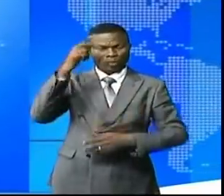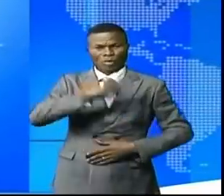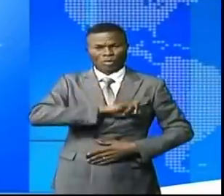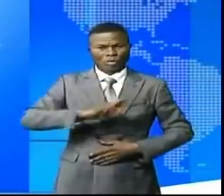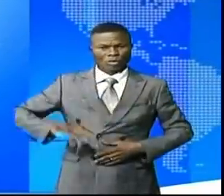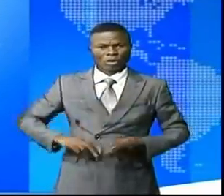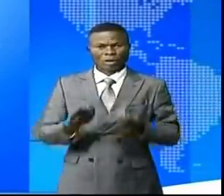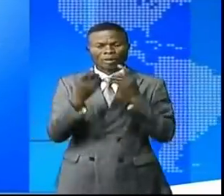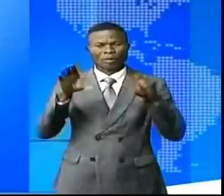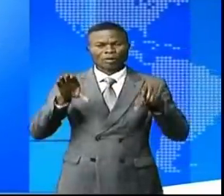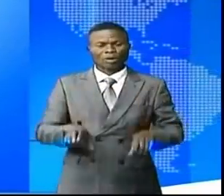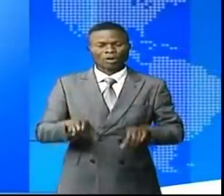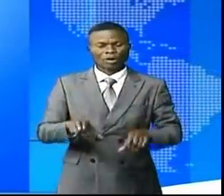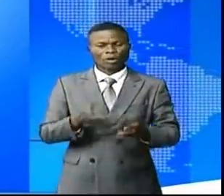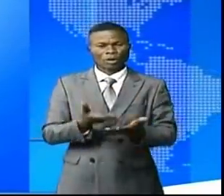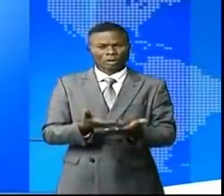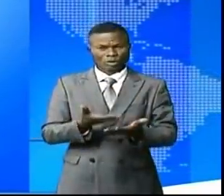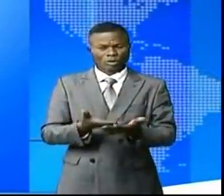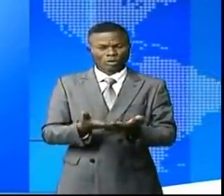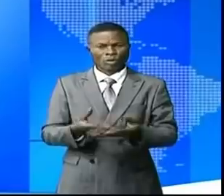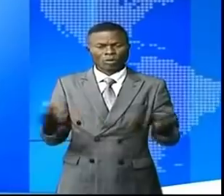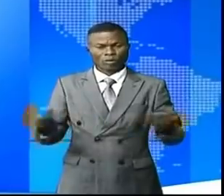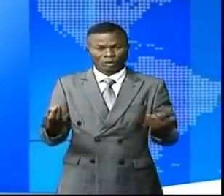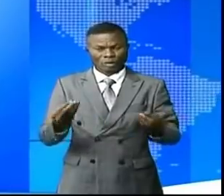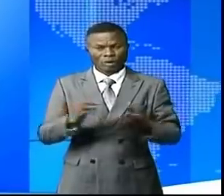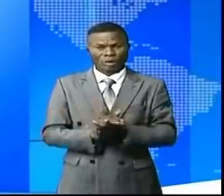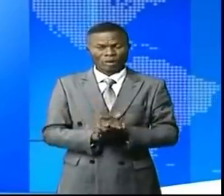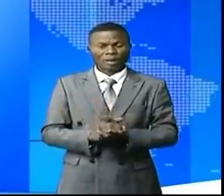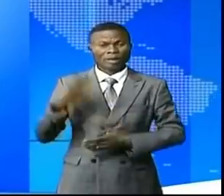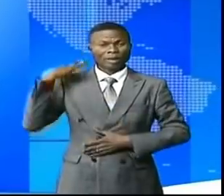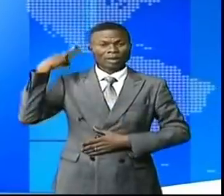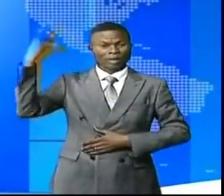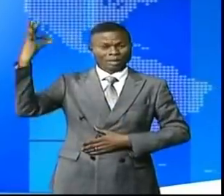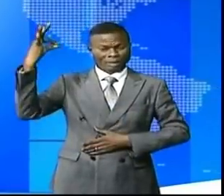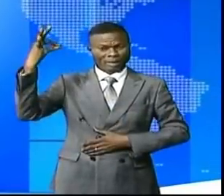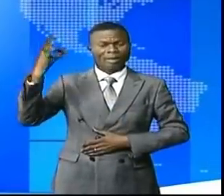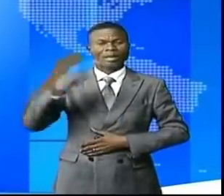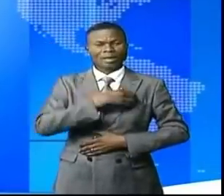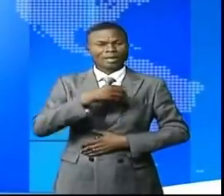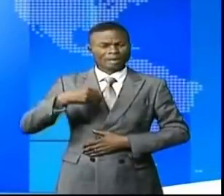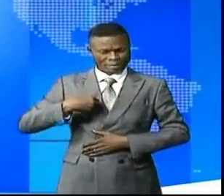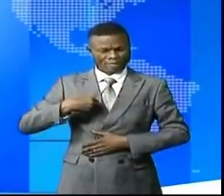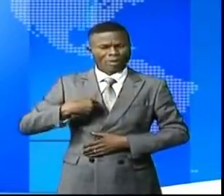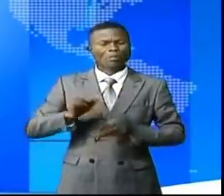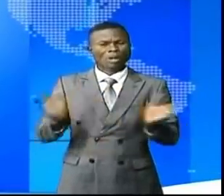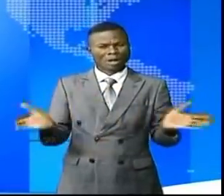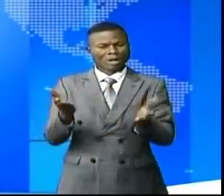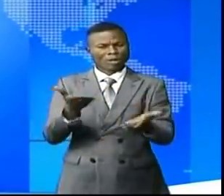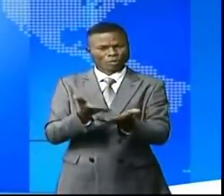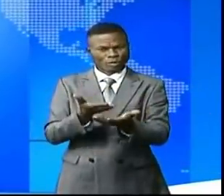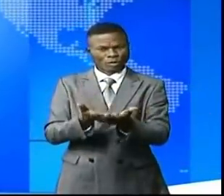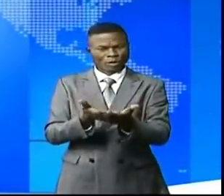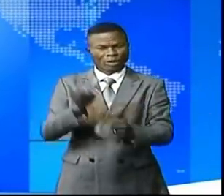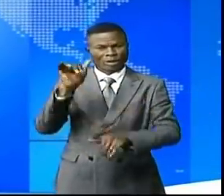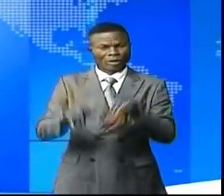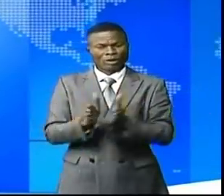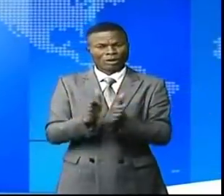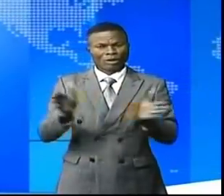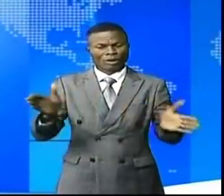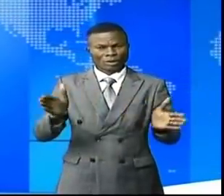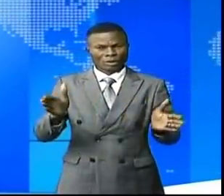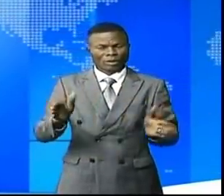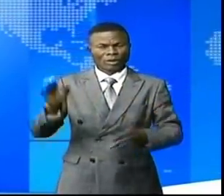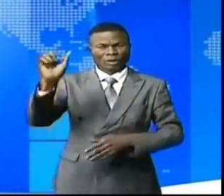est également réservé à la République démocratique du Congo et les candidatures féminines sont encouragées. Le secrétaire exécutif de